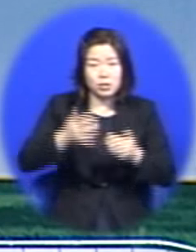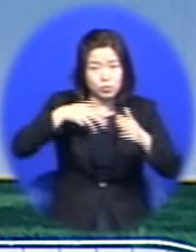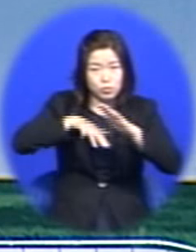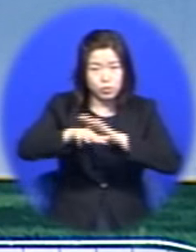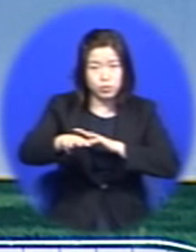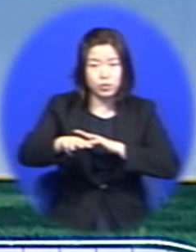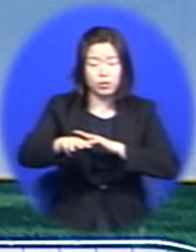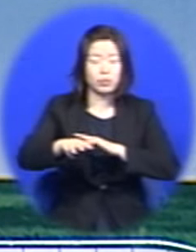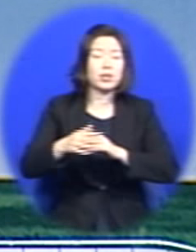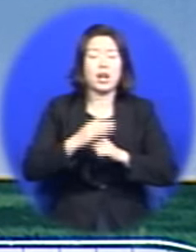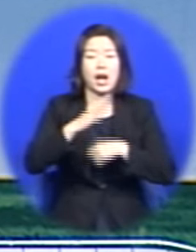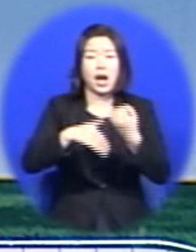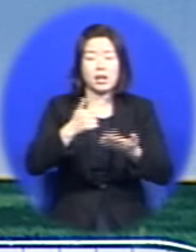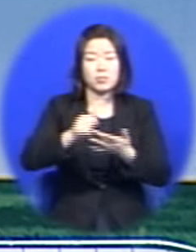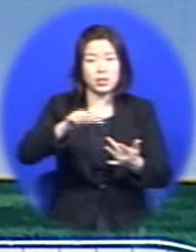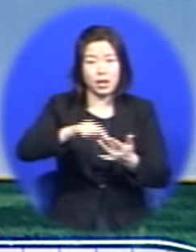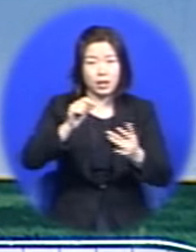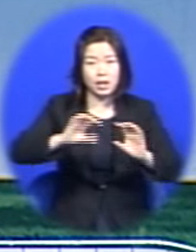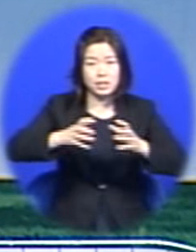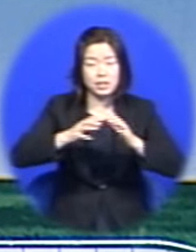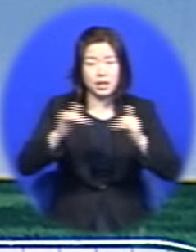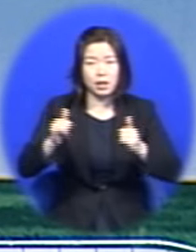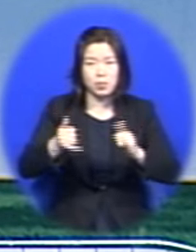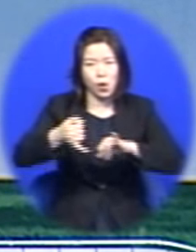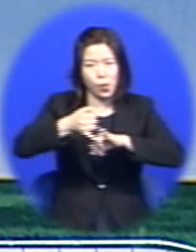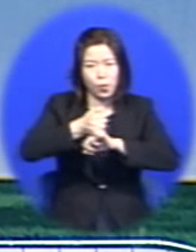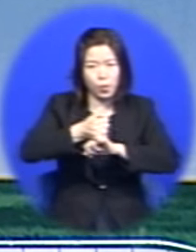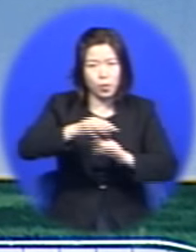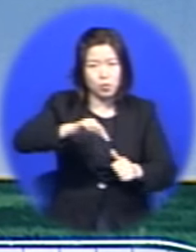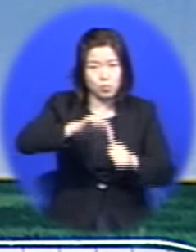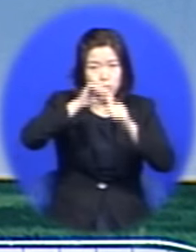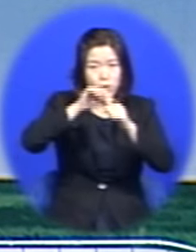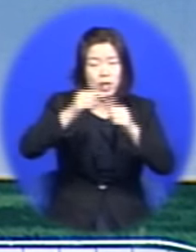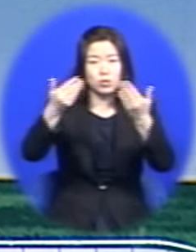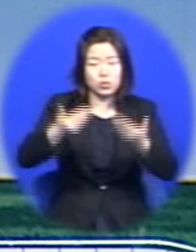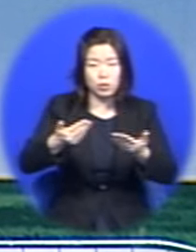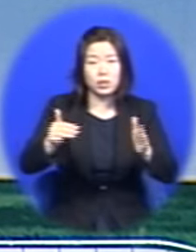출애굽기는 하나님이 택하신 백성을 반드시 구원해 내셨다는